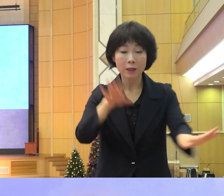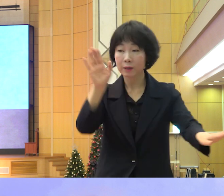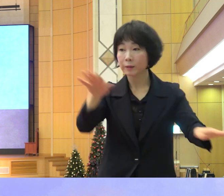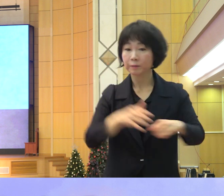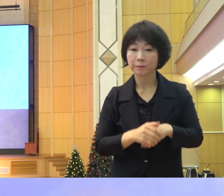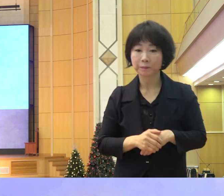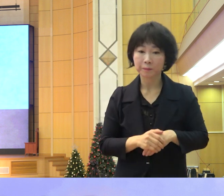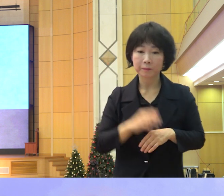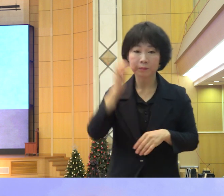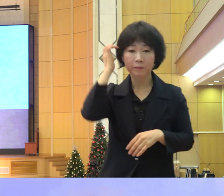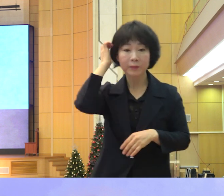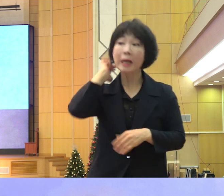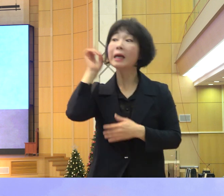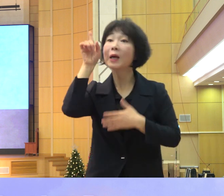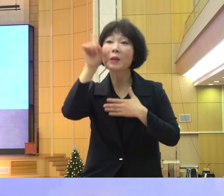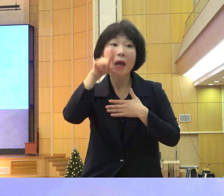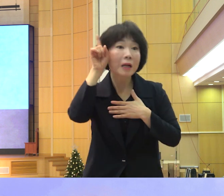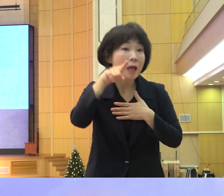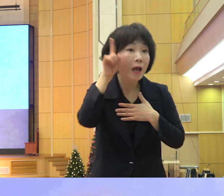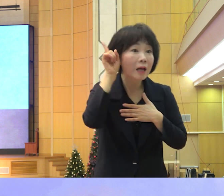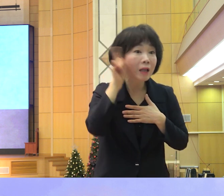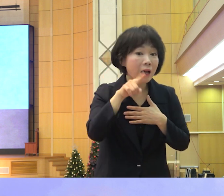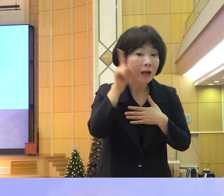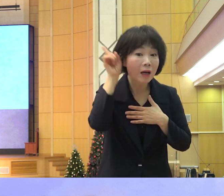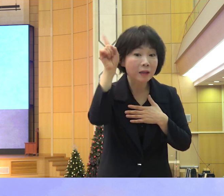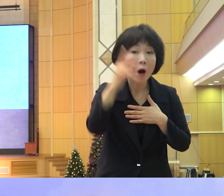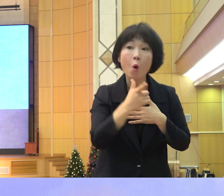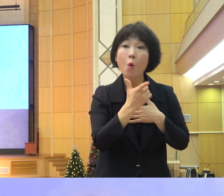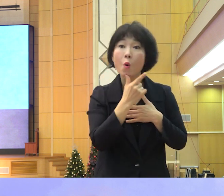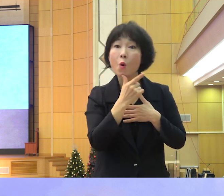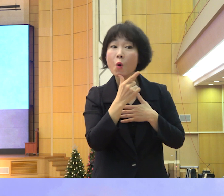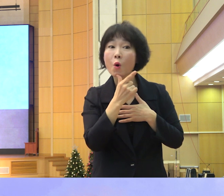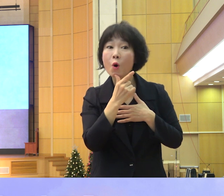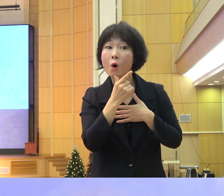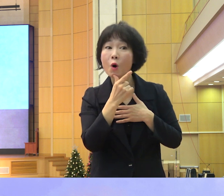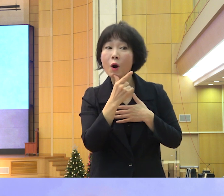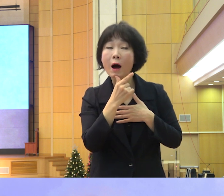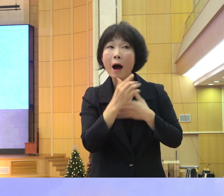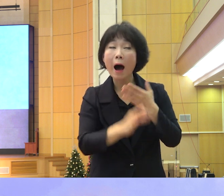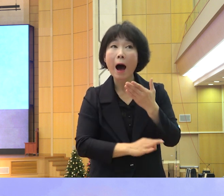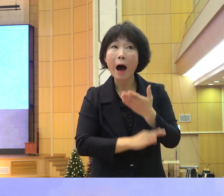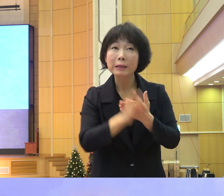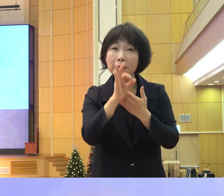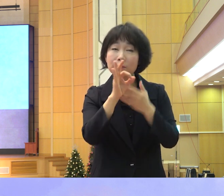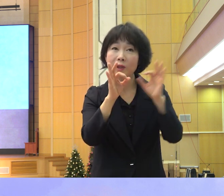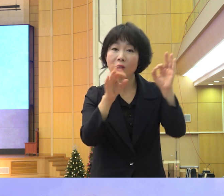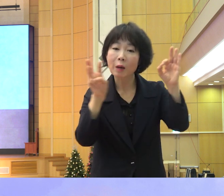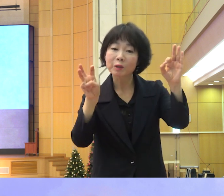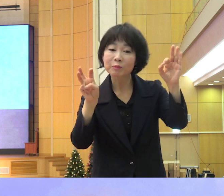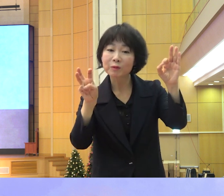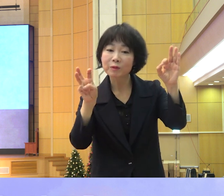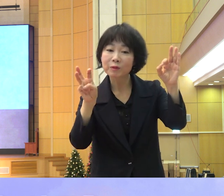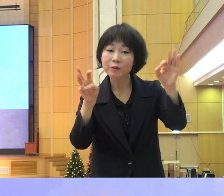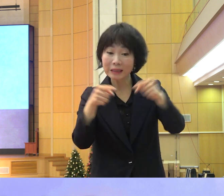내일 월요일 날이죠. 오전 10시 30분 예루살렘